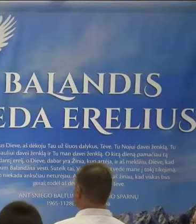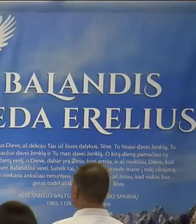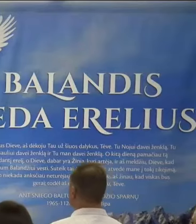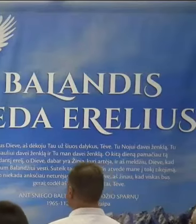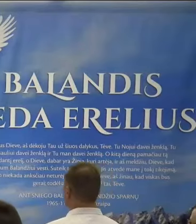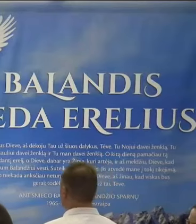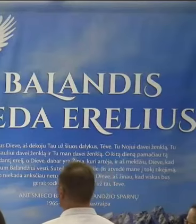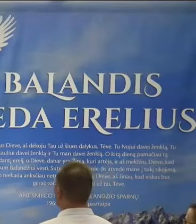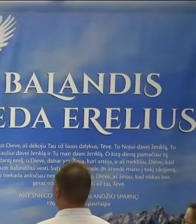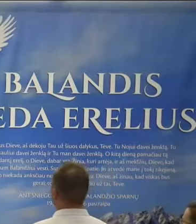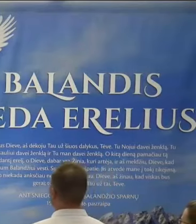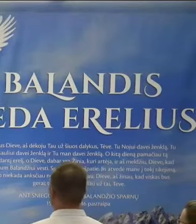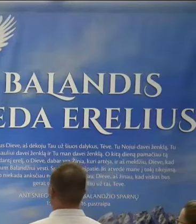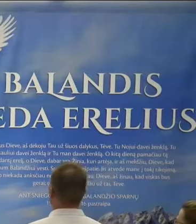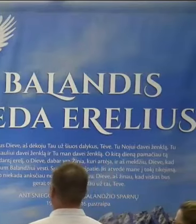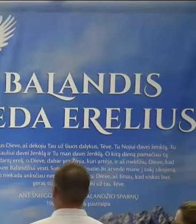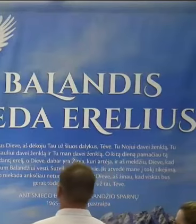įrašytas.